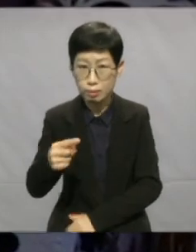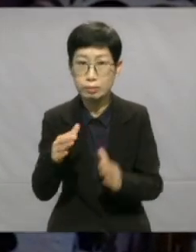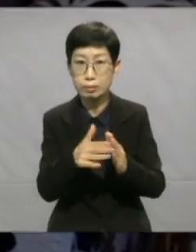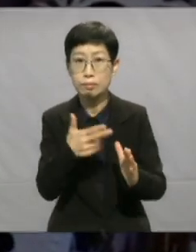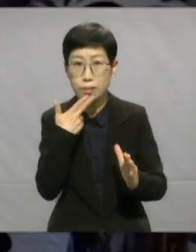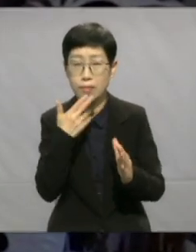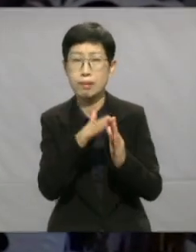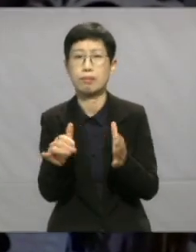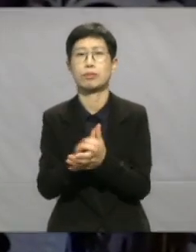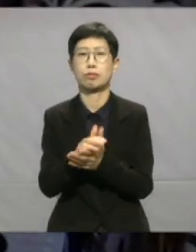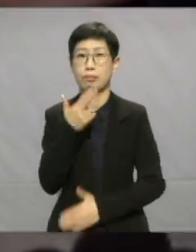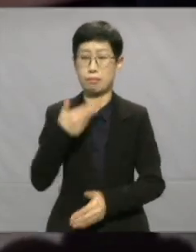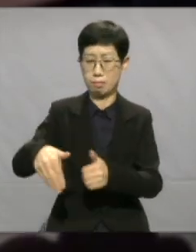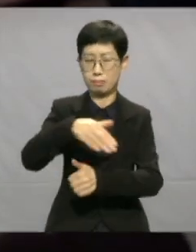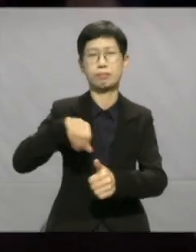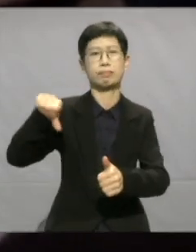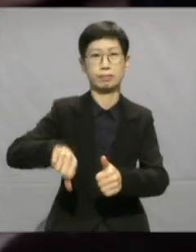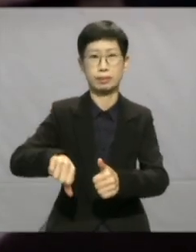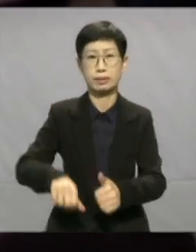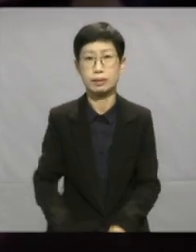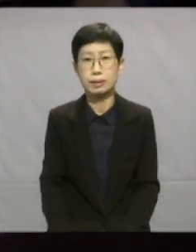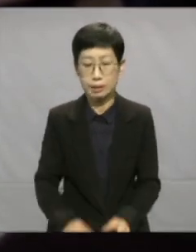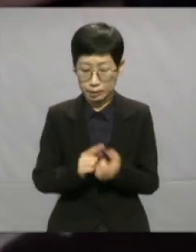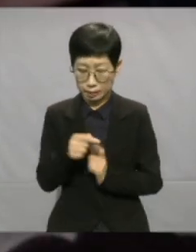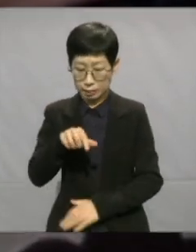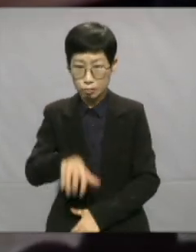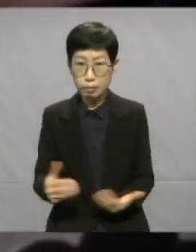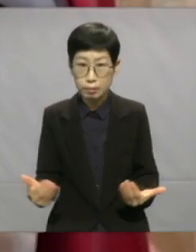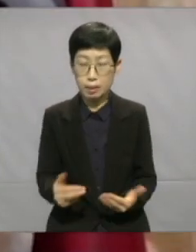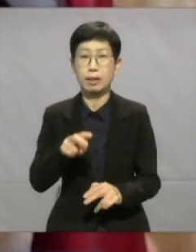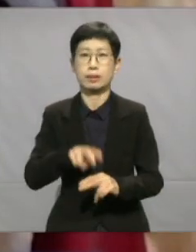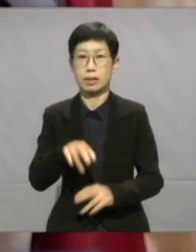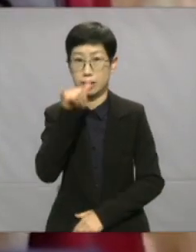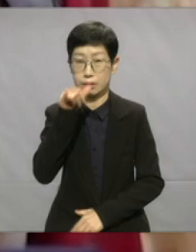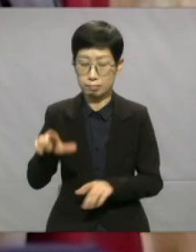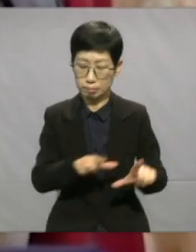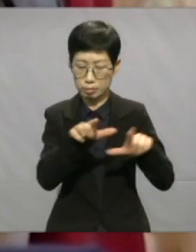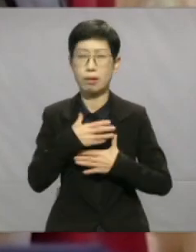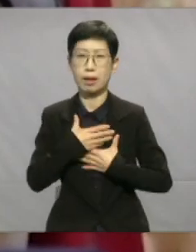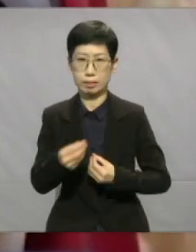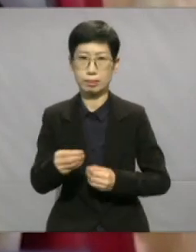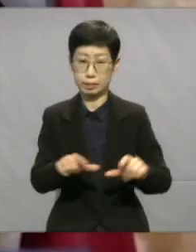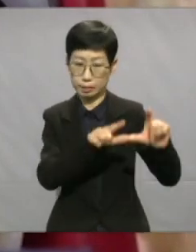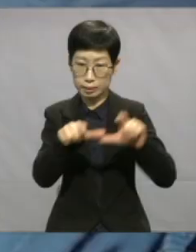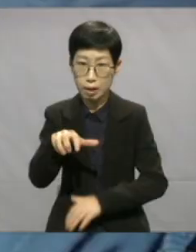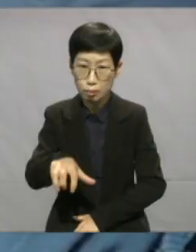열악한 환경뿐입니다. 대신 이곳엔 일자리와 안정된 생활, 삶의 기반이 모두